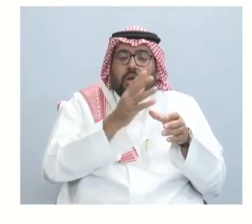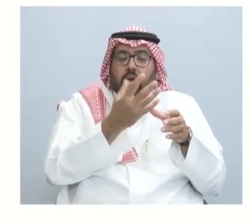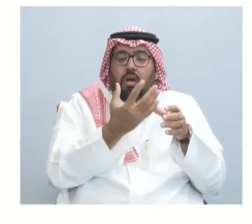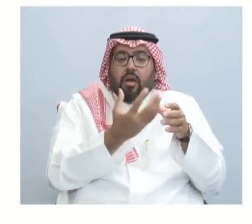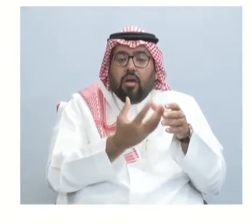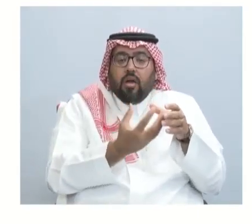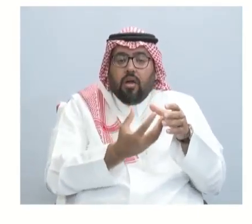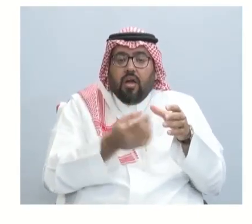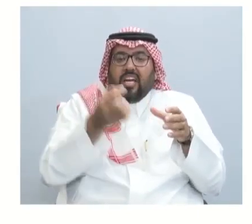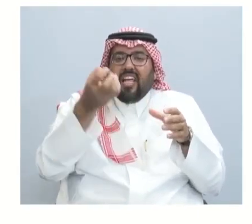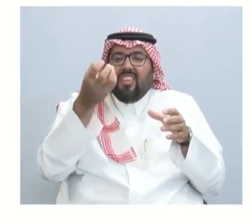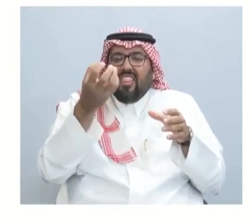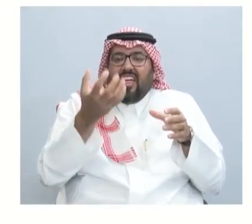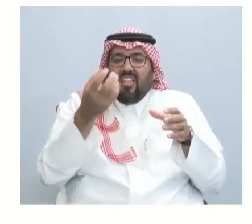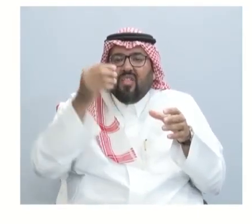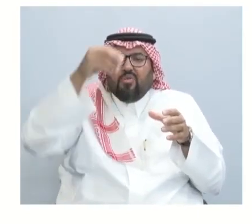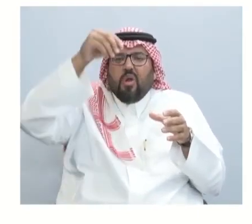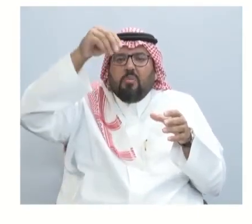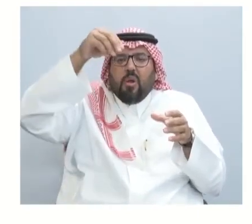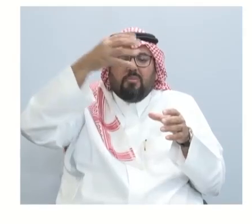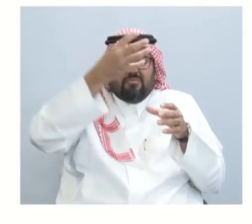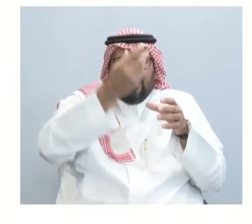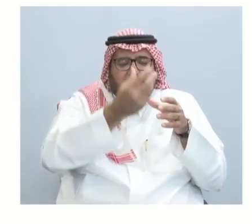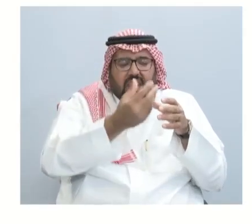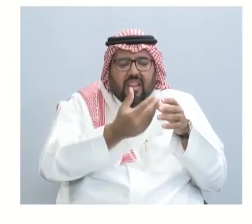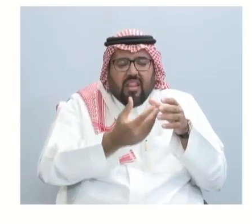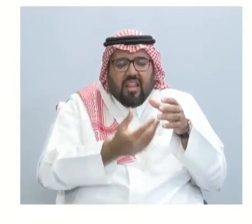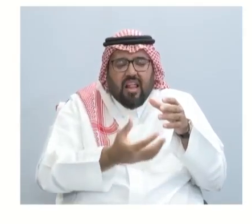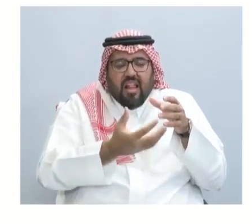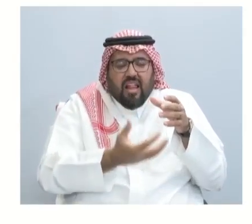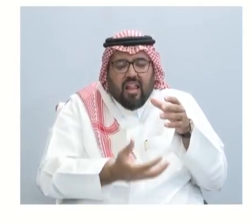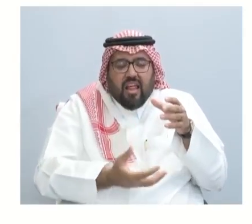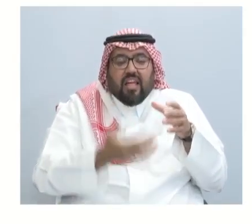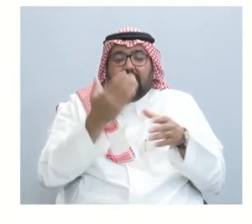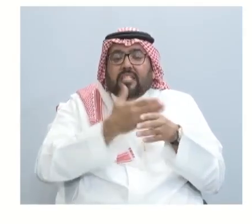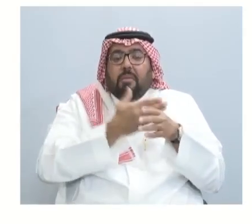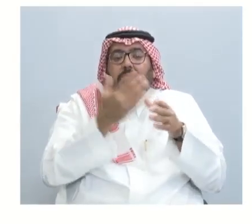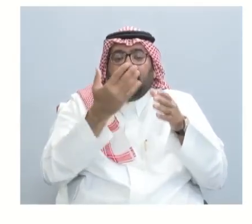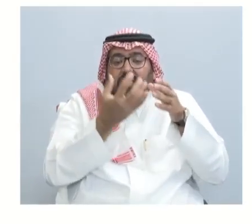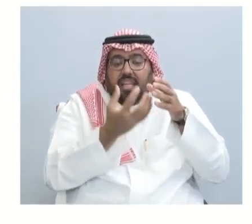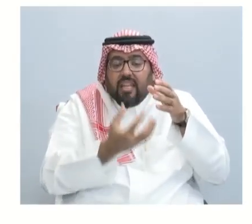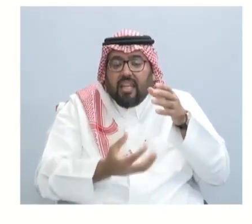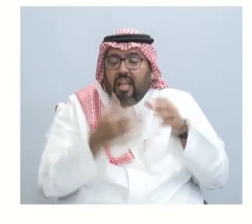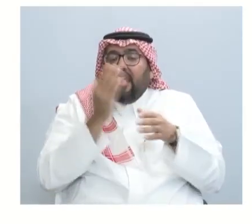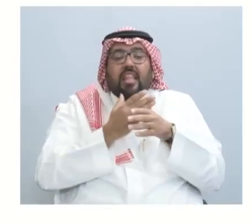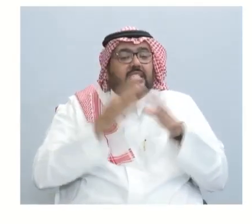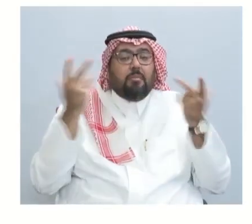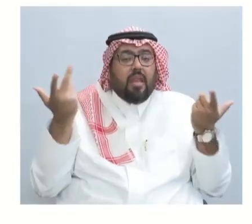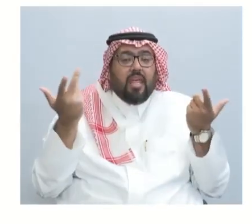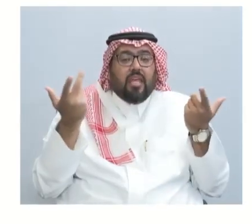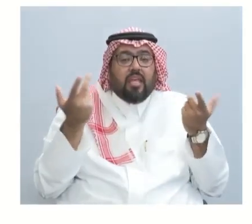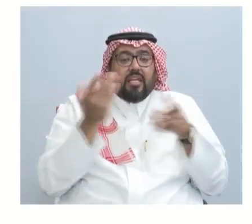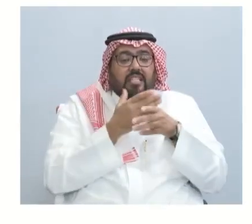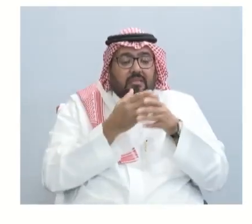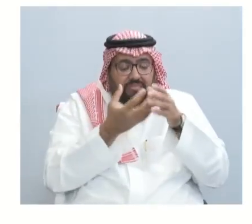العوانق الترابيه تترسب الى قاع ذلك الاناء لماذا تترسب